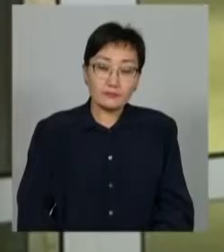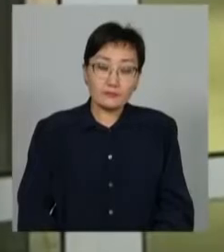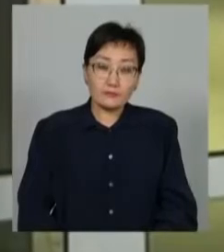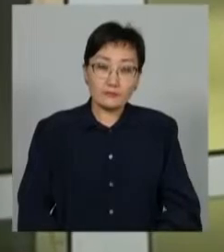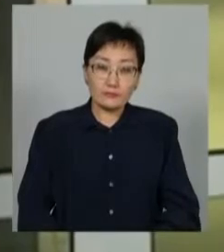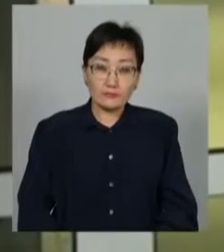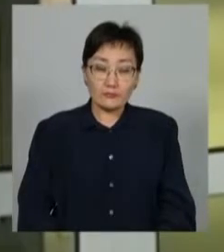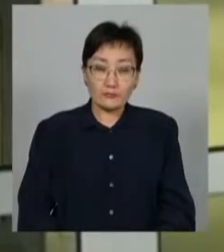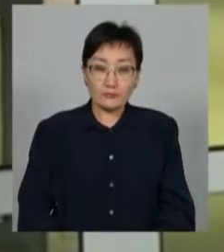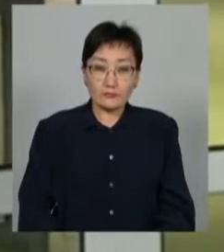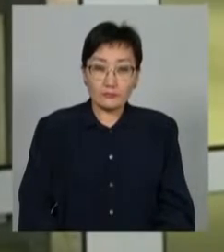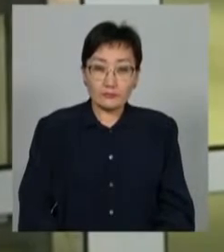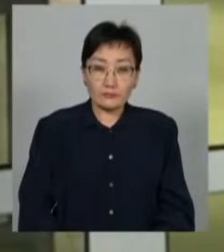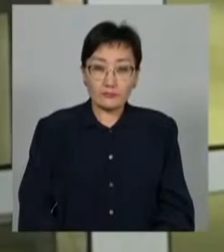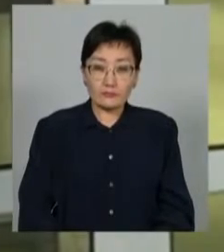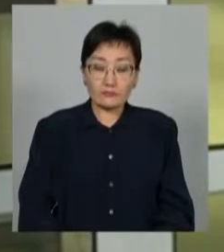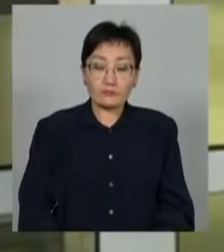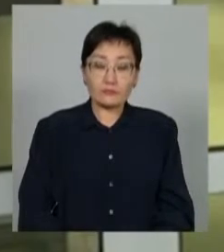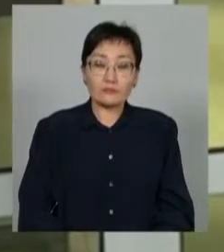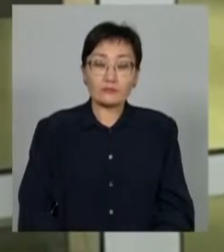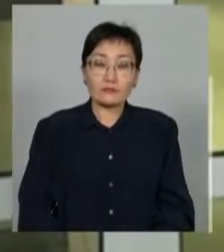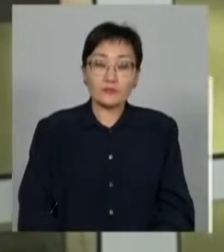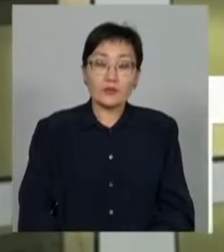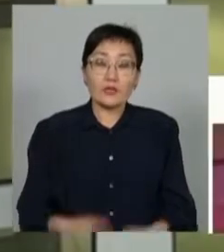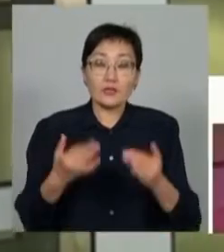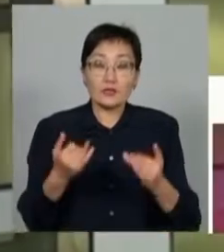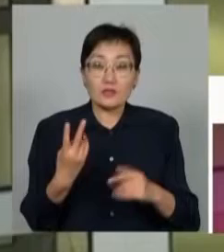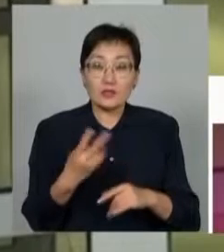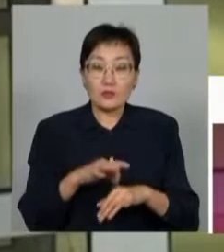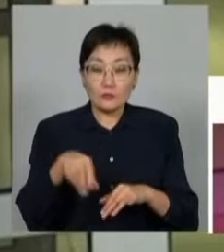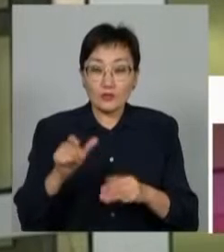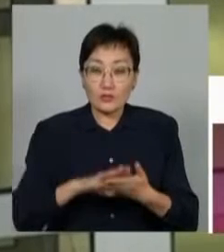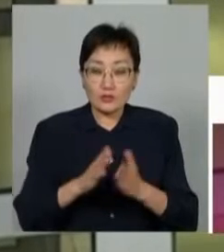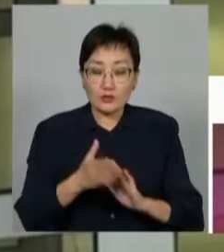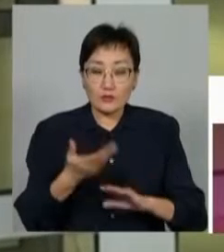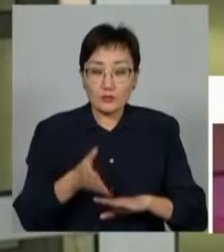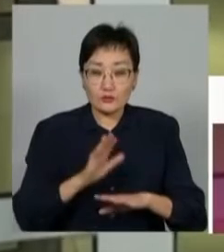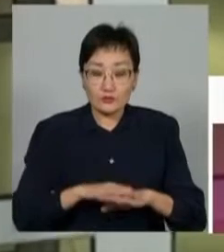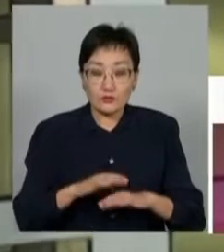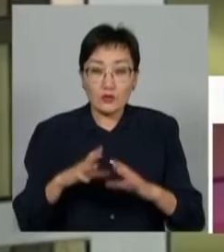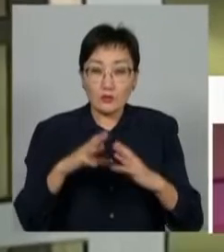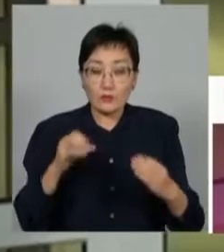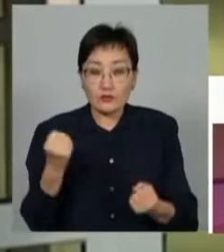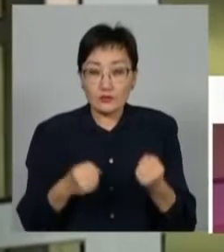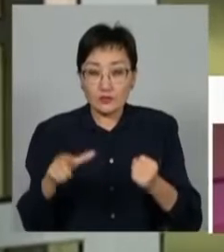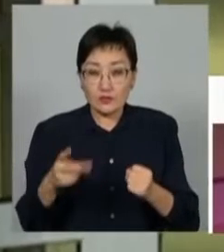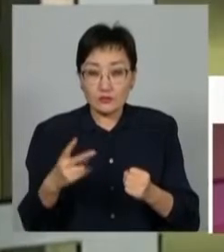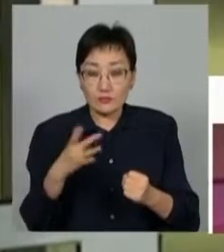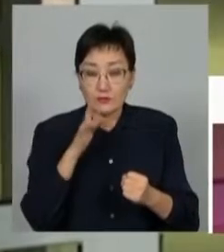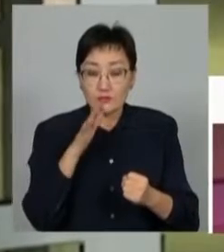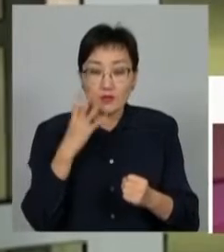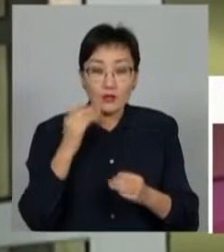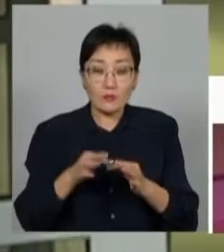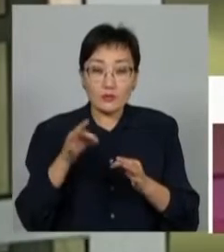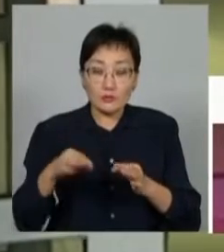Двое из них оказались в очень тяжелом состоянии. Қазір екі науқасын жағдайы өте ауыр. Жеңіл көлік жүргізушісі 25 жастағы